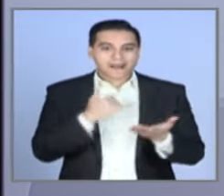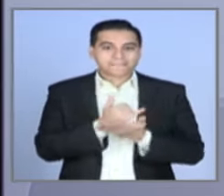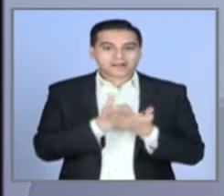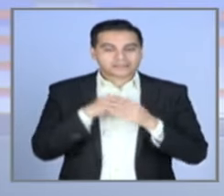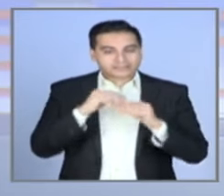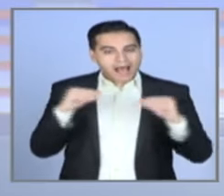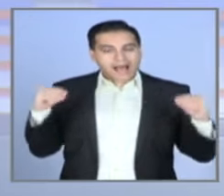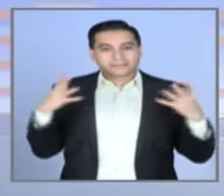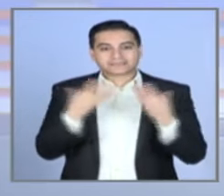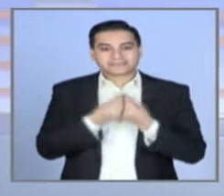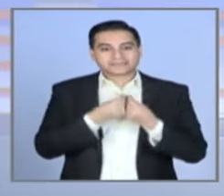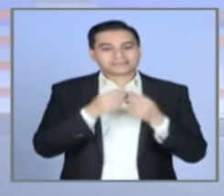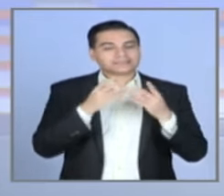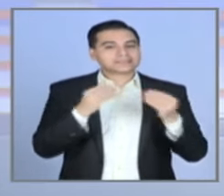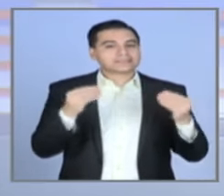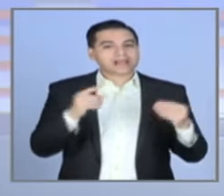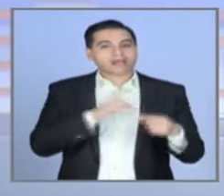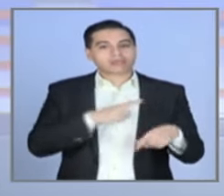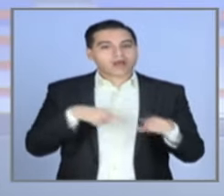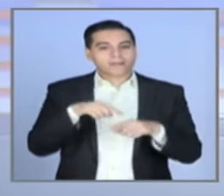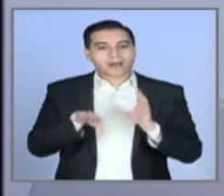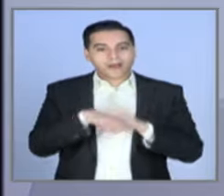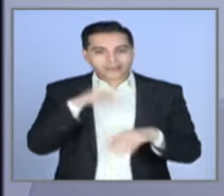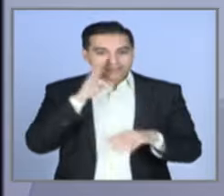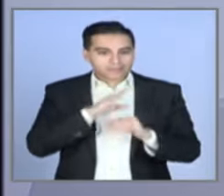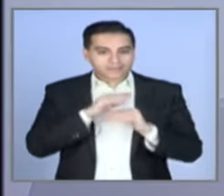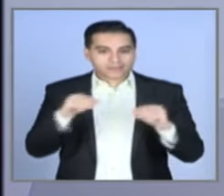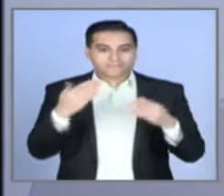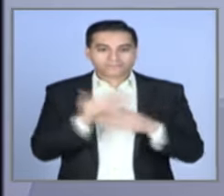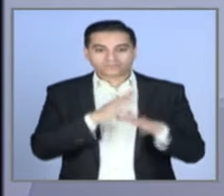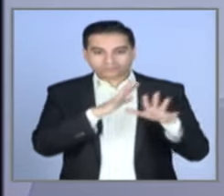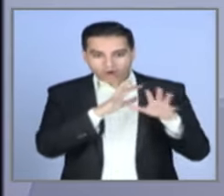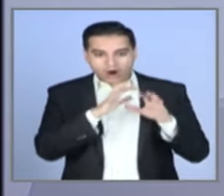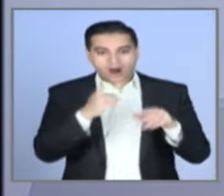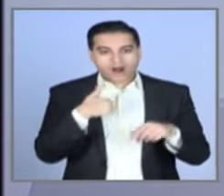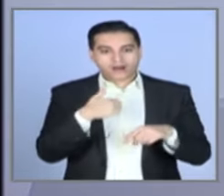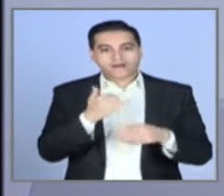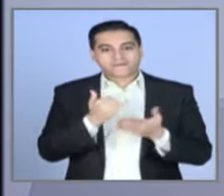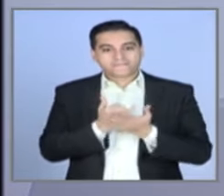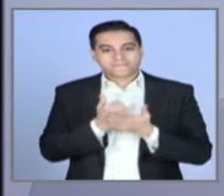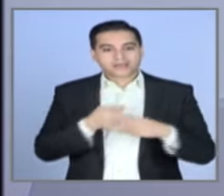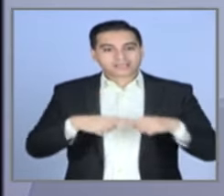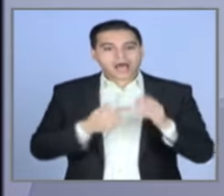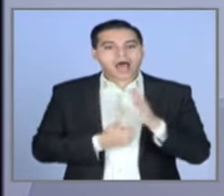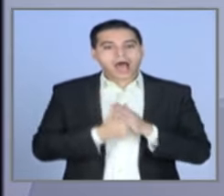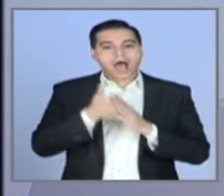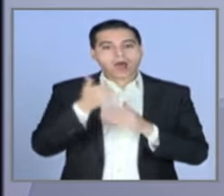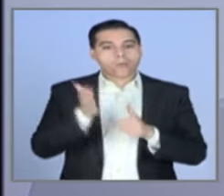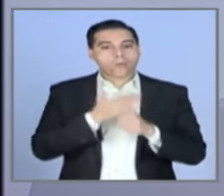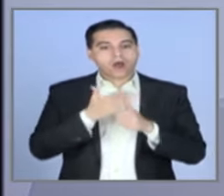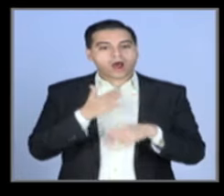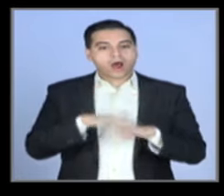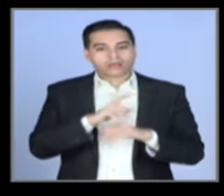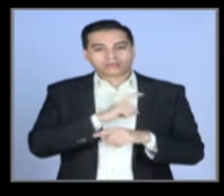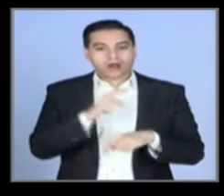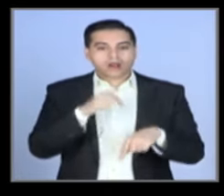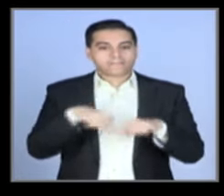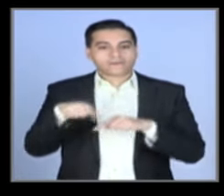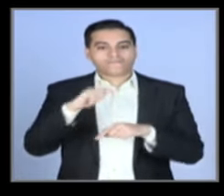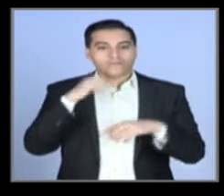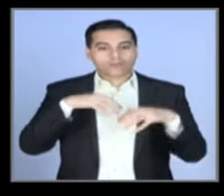قوي من سنين، وبعمل بادجات كده وكان حاجات جميلة لدرجة إن فصلي طلع في أول الطلبة الحمد لله. الحمد لله على مستوى